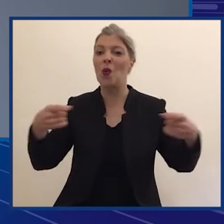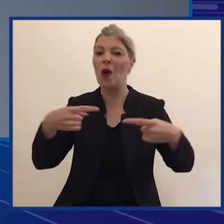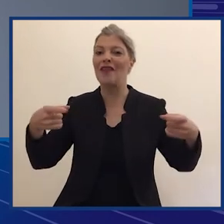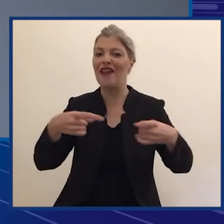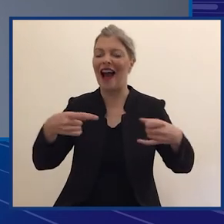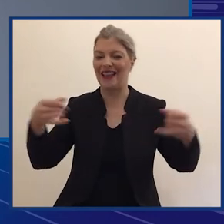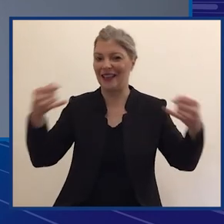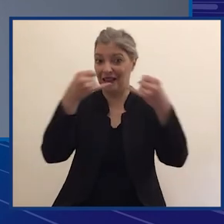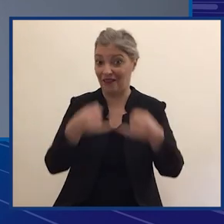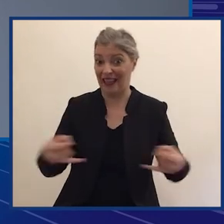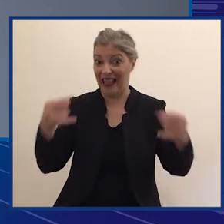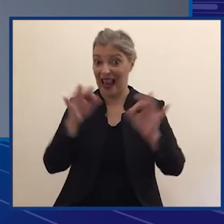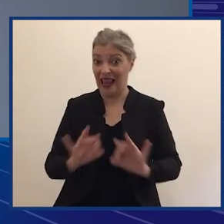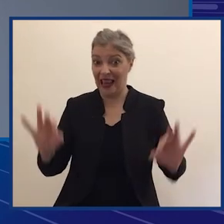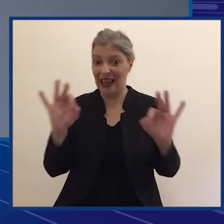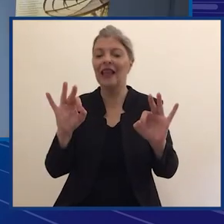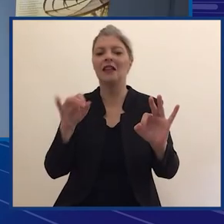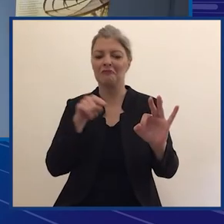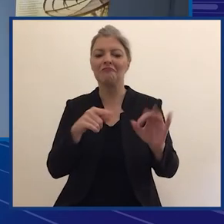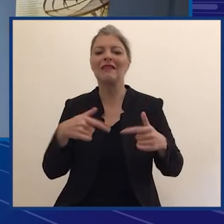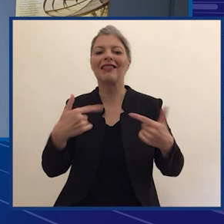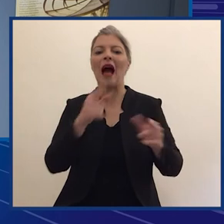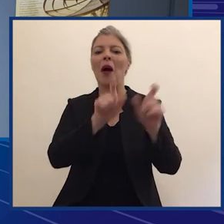personale che lì lavorava.